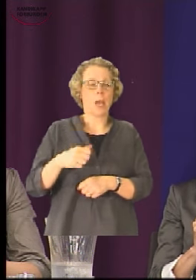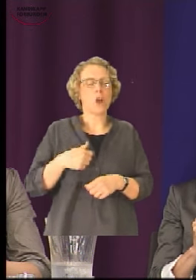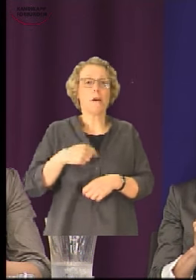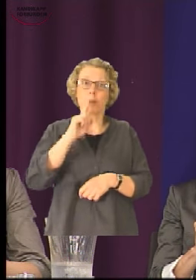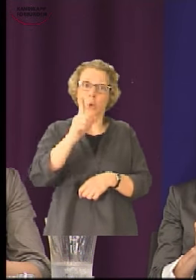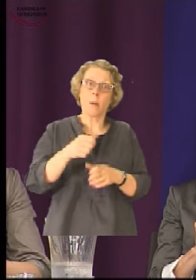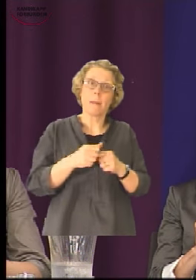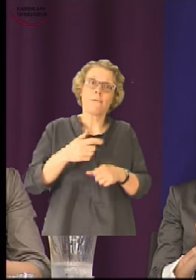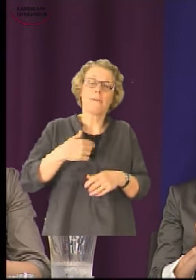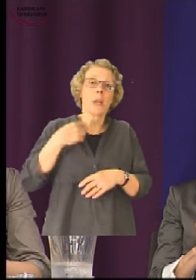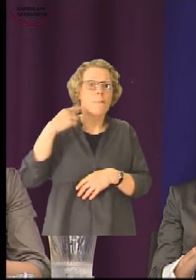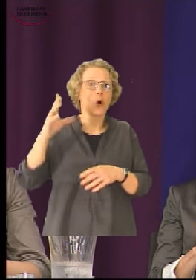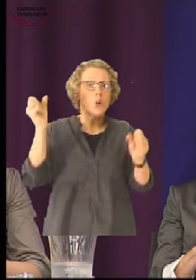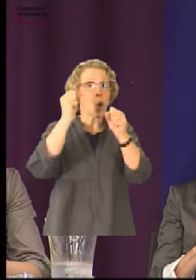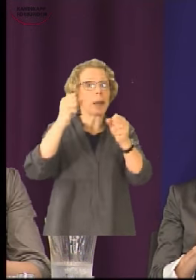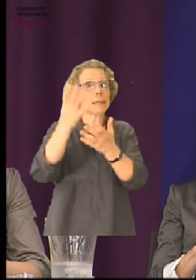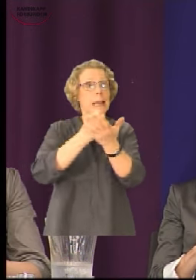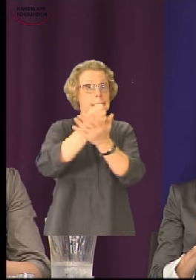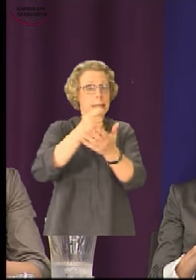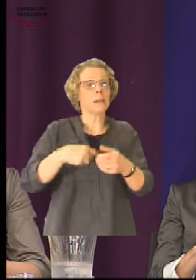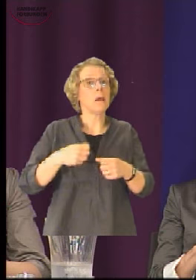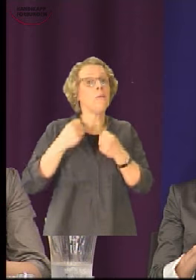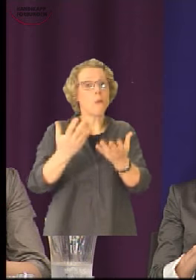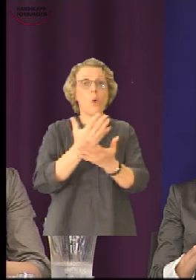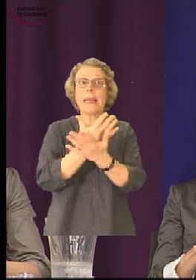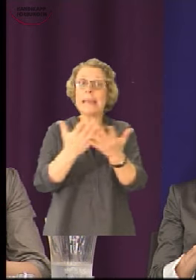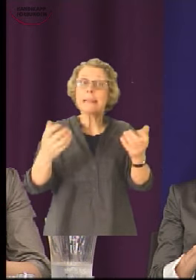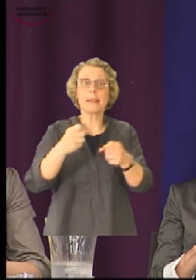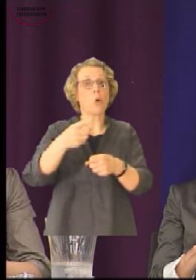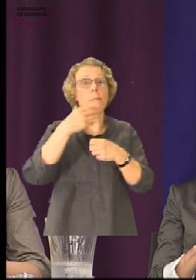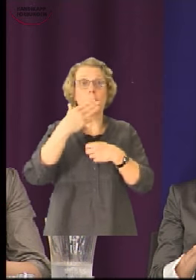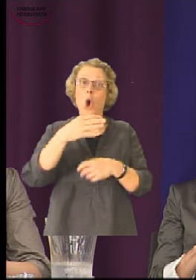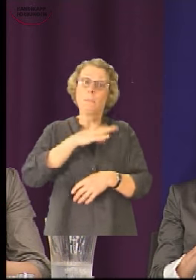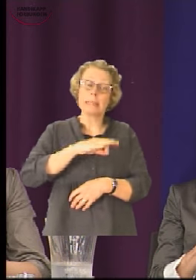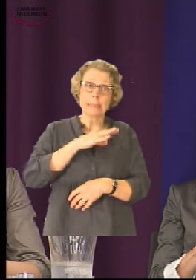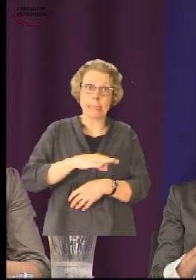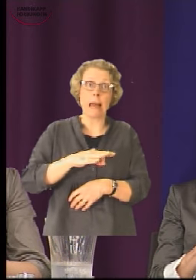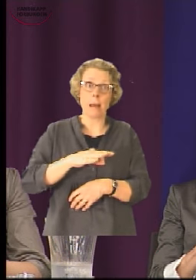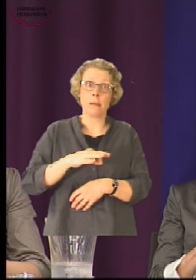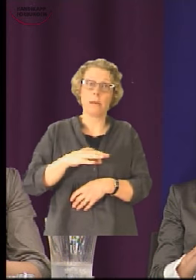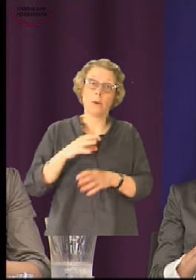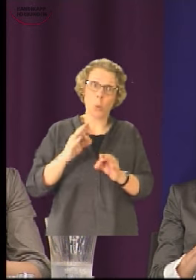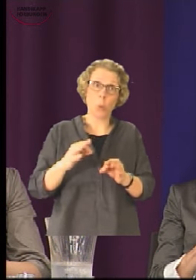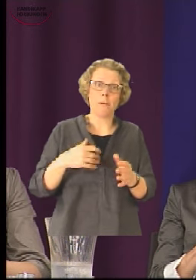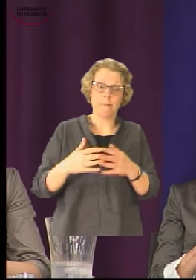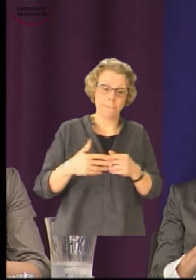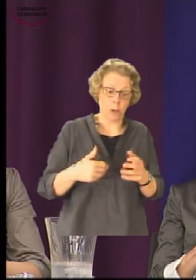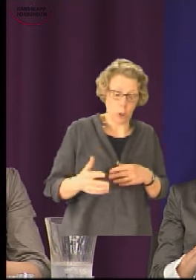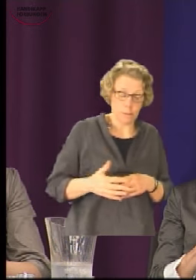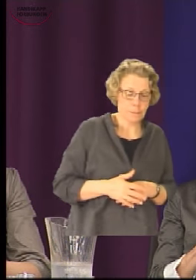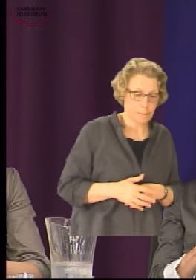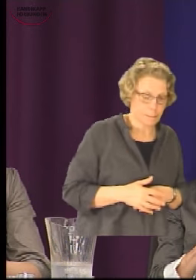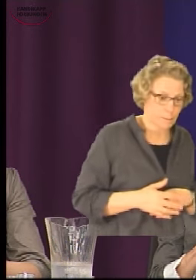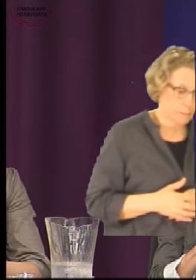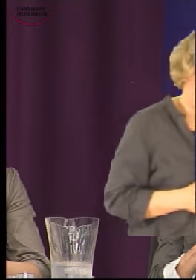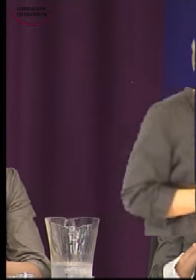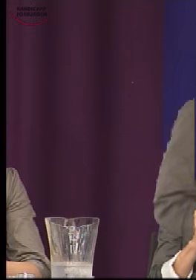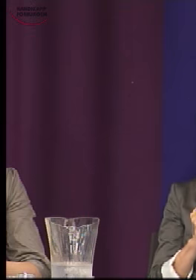de norrländska landstingen där får patienterna uppenbart inte de effektivaste medlen mot reumatism.